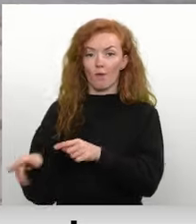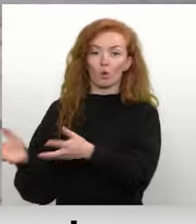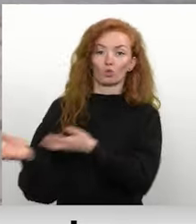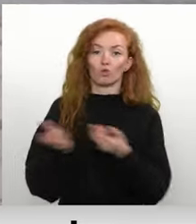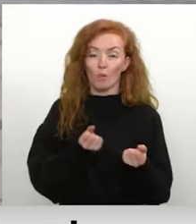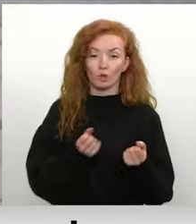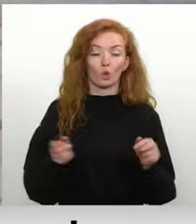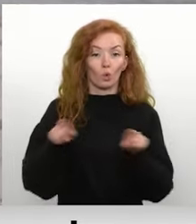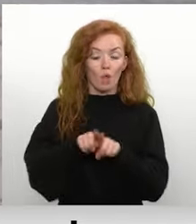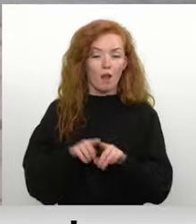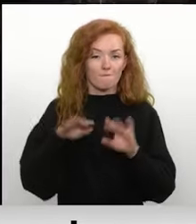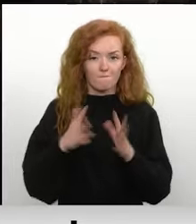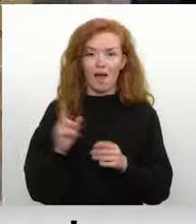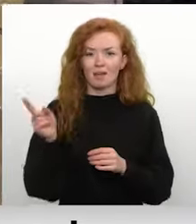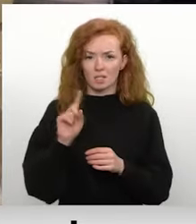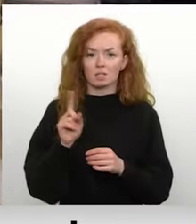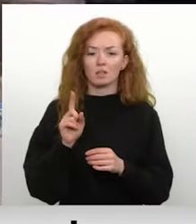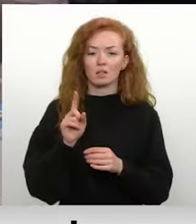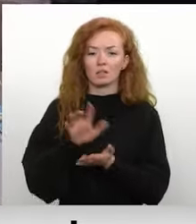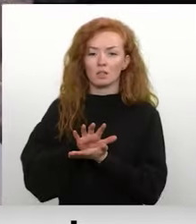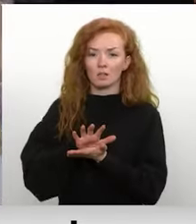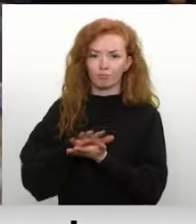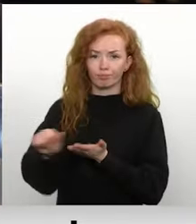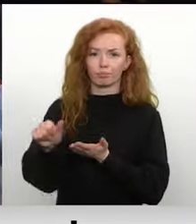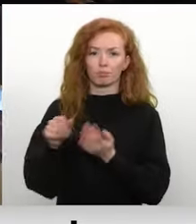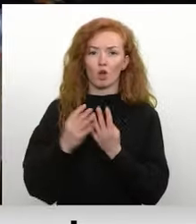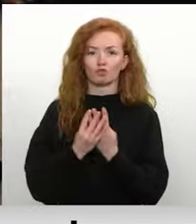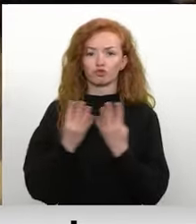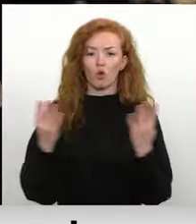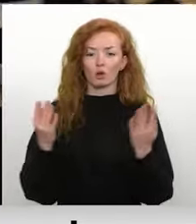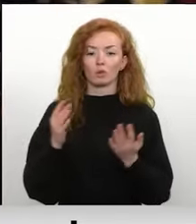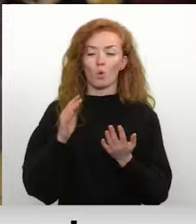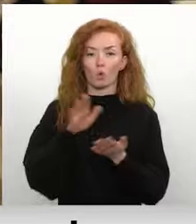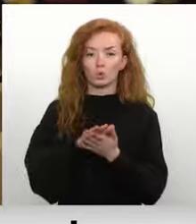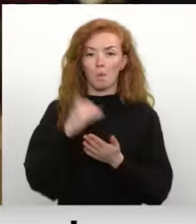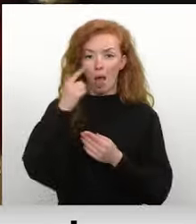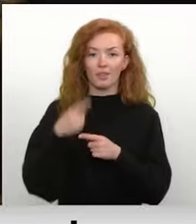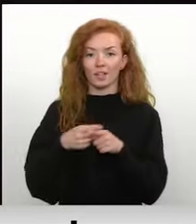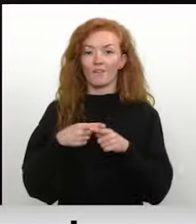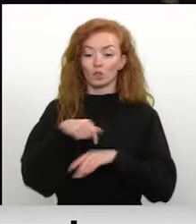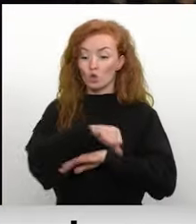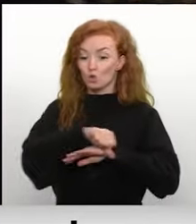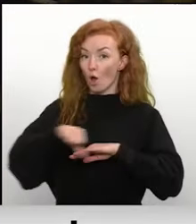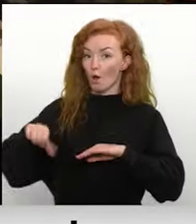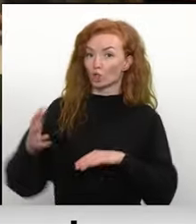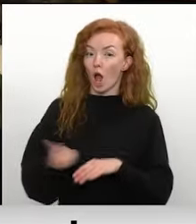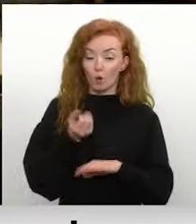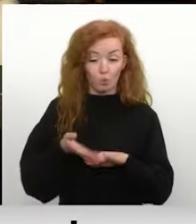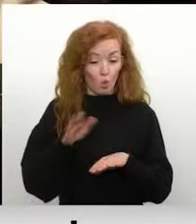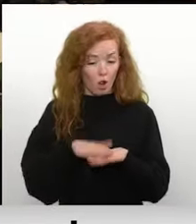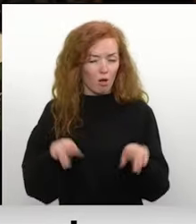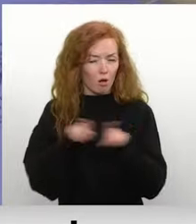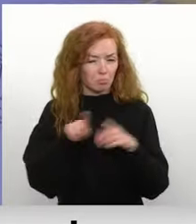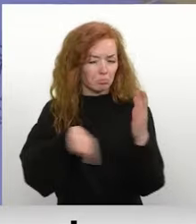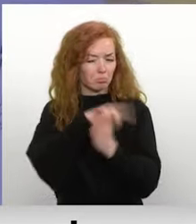to, vai ir jānojauc žogs uz Baltkrievijas robežas ar Poliju. Un vēl ir